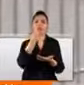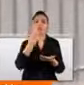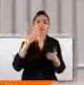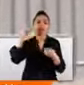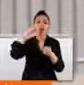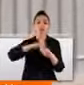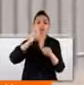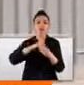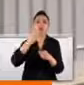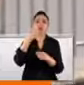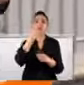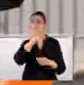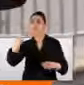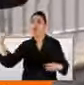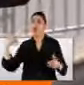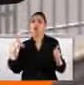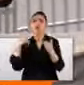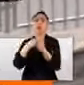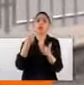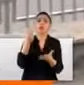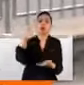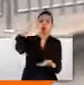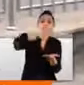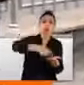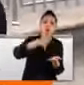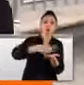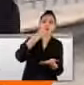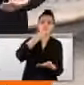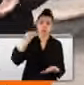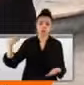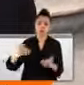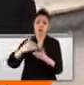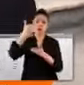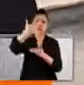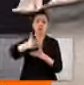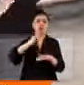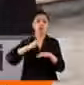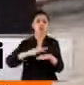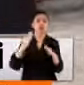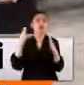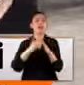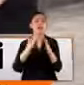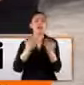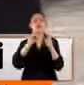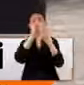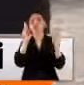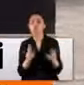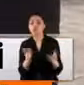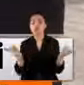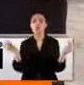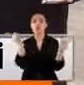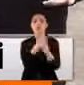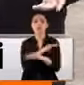içerisinde yaklaşık 2 milyona yakın para ödediler. 2 milyon dışında ellerindeki daireleri, dükkanları,